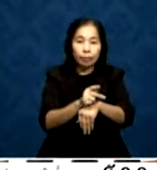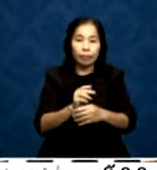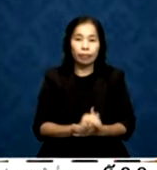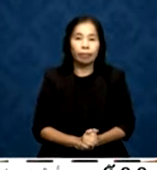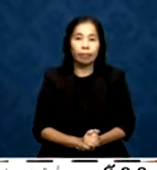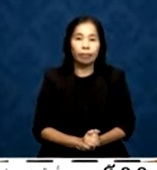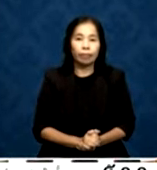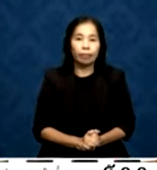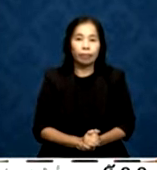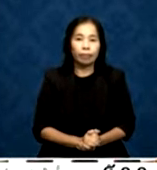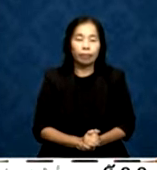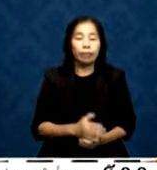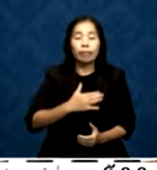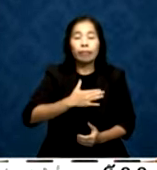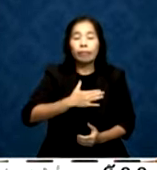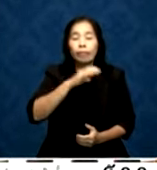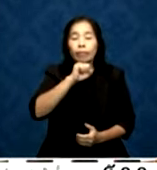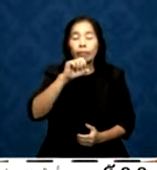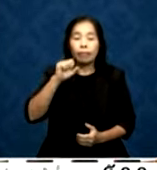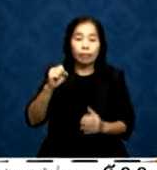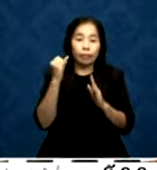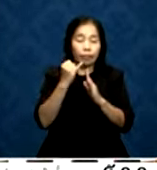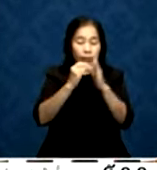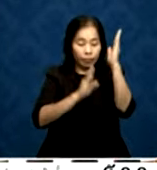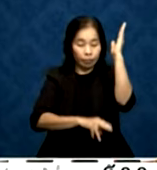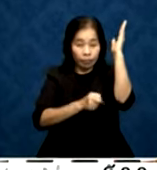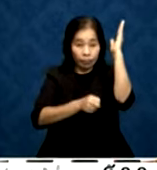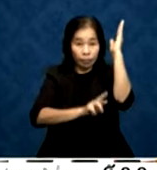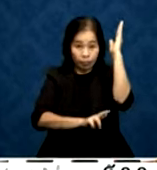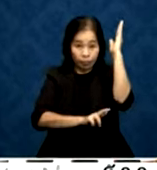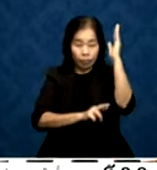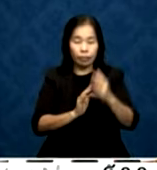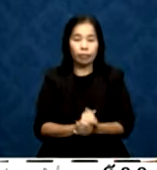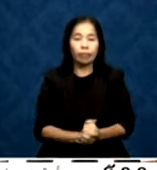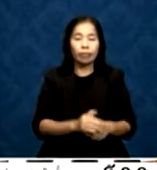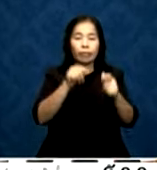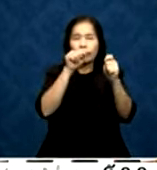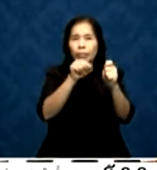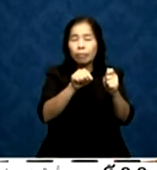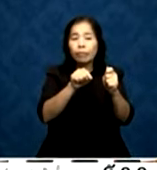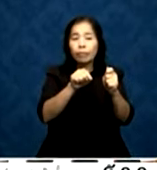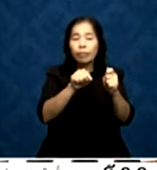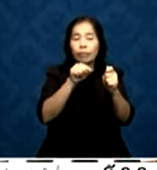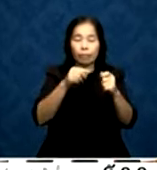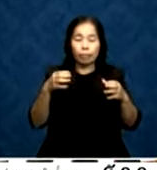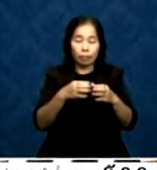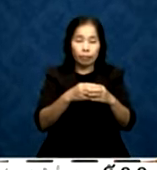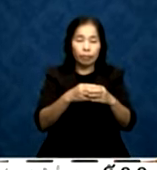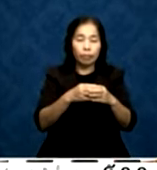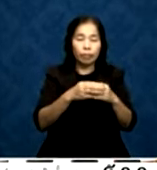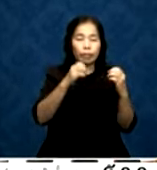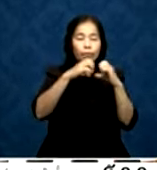นายธกรียาสอิสมาชิสภาพูดแนัศะดอนจัหดนรธิวาตประกอบไปด้อำเภอรังเงะ จานแนะ ซุคีริ พกคณใจ ไทย